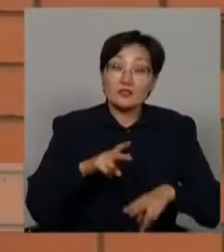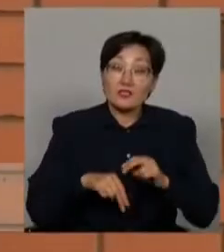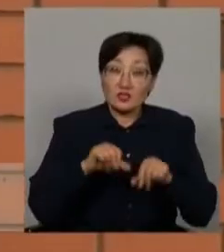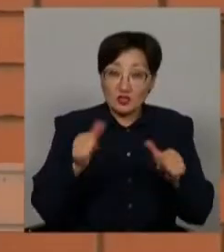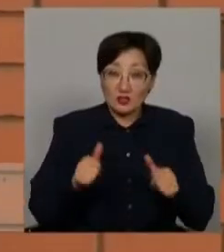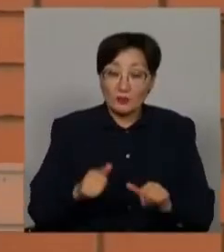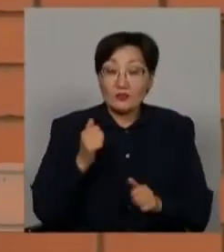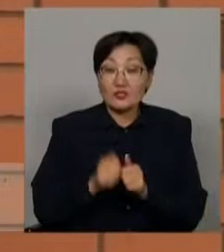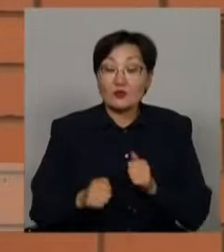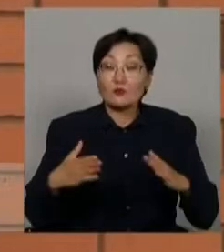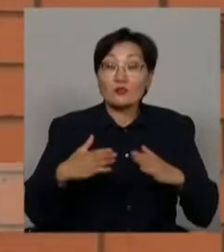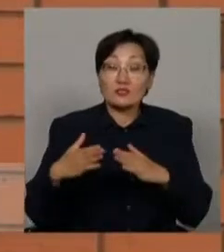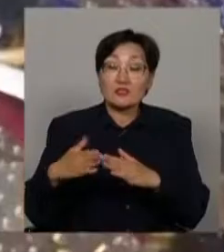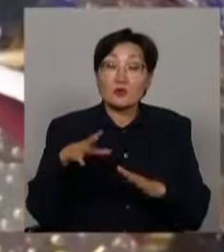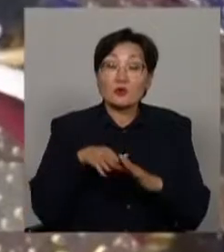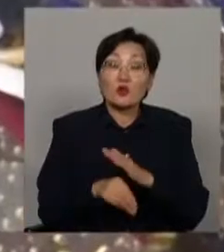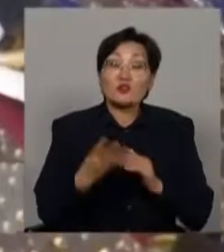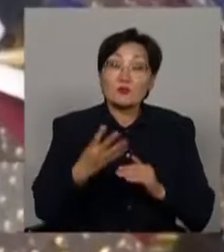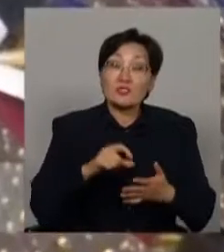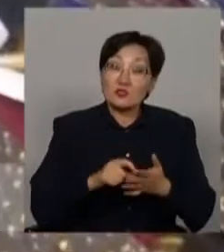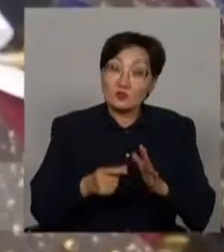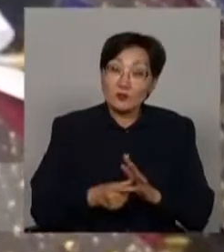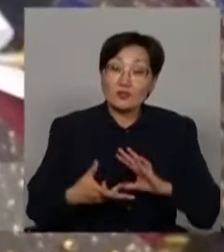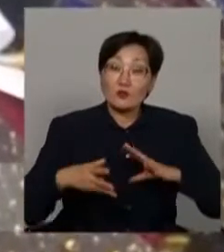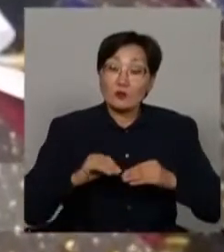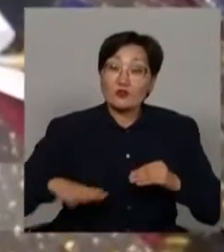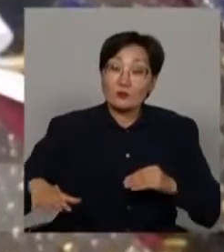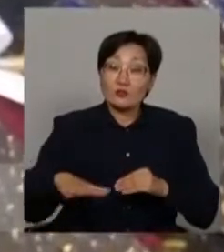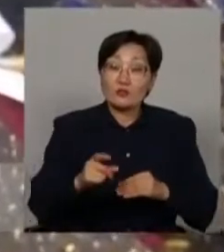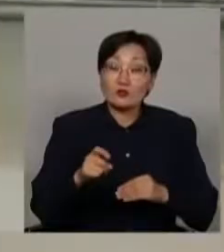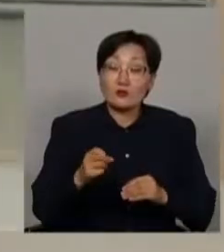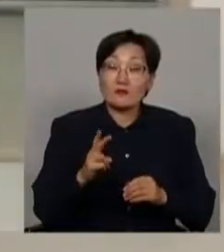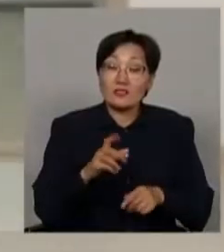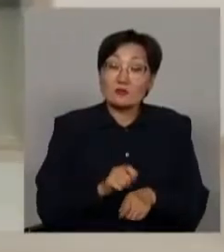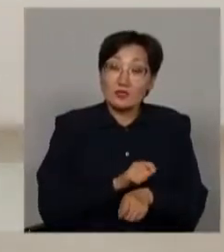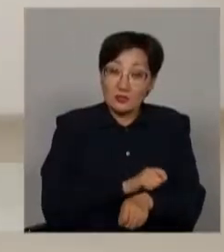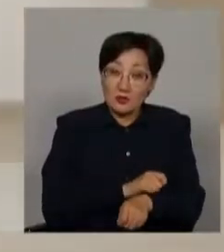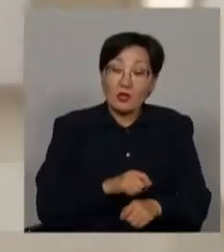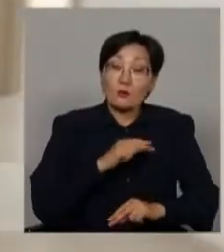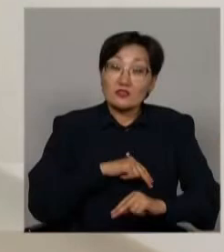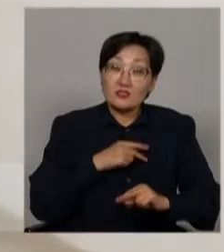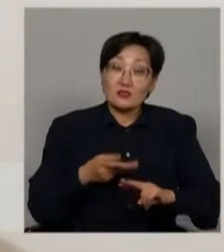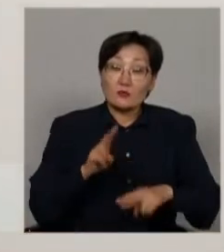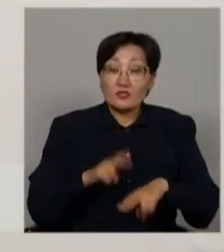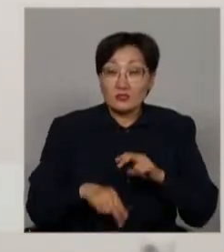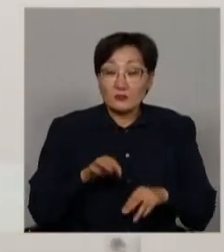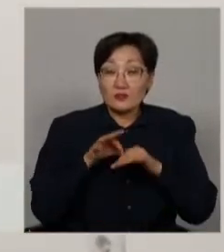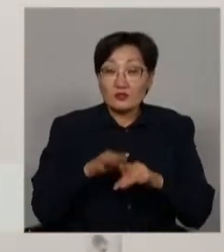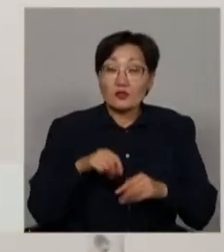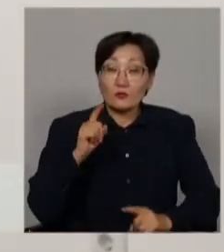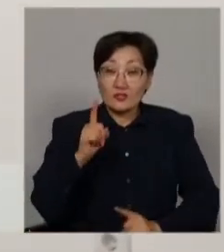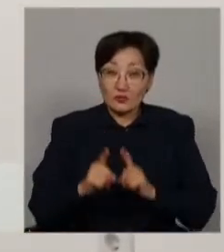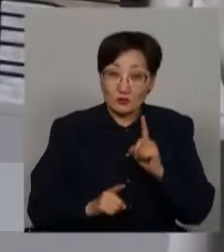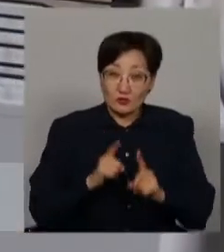стиле. Каждый из жилых объектов состоит из 4 комнат общей площадью 100 квадратных метров. Работы по их строительству велись в